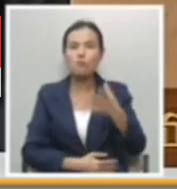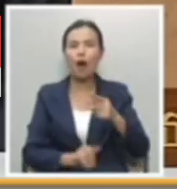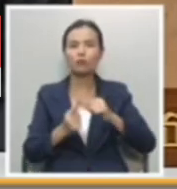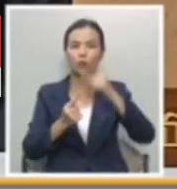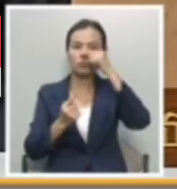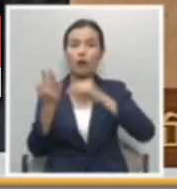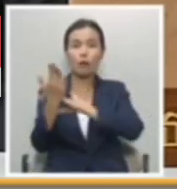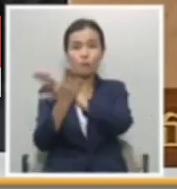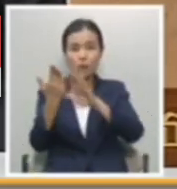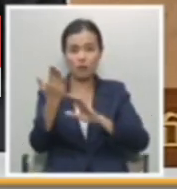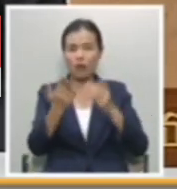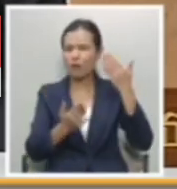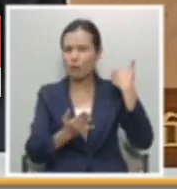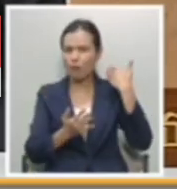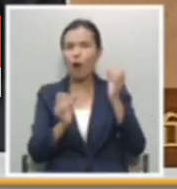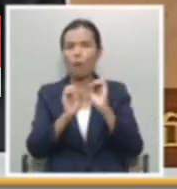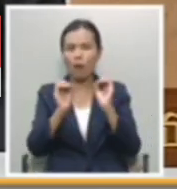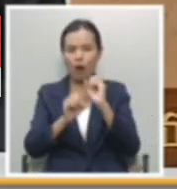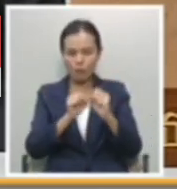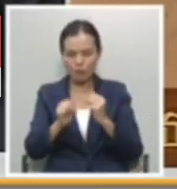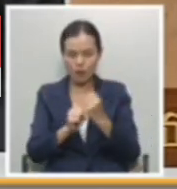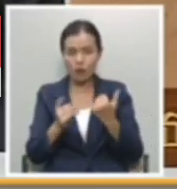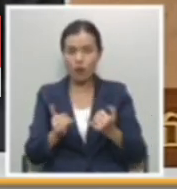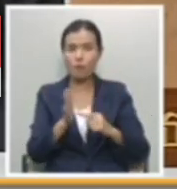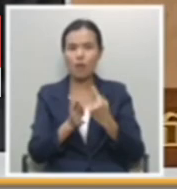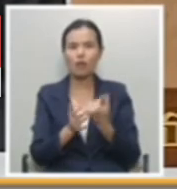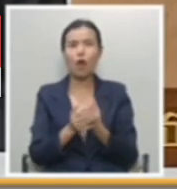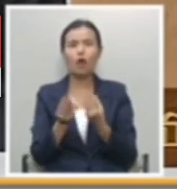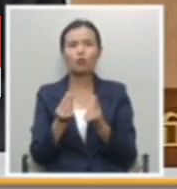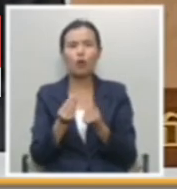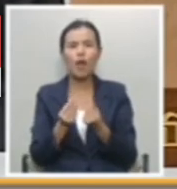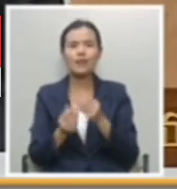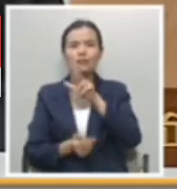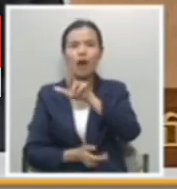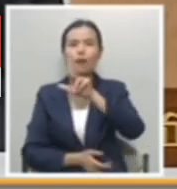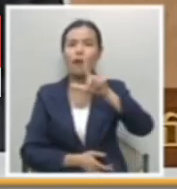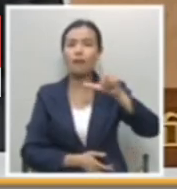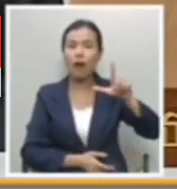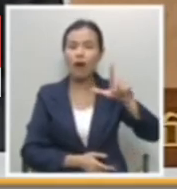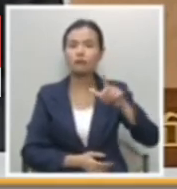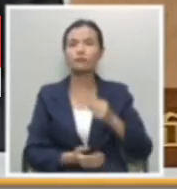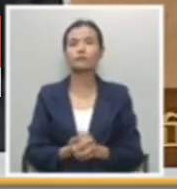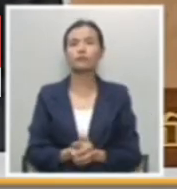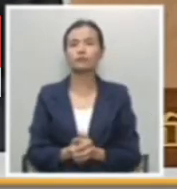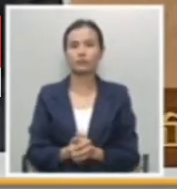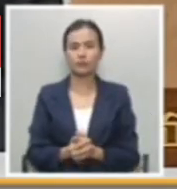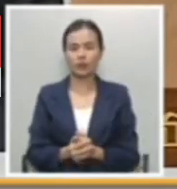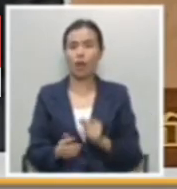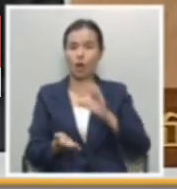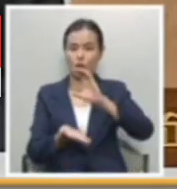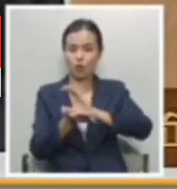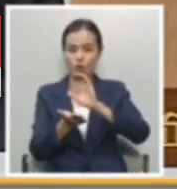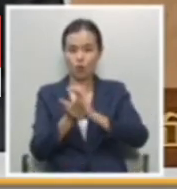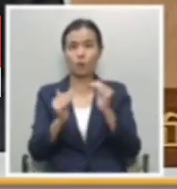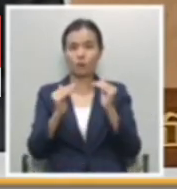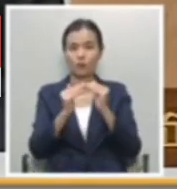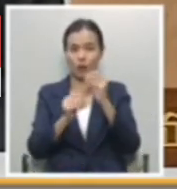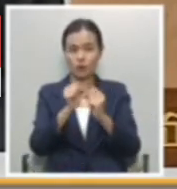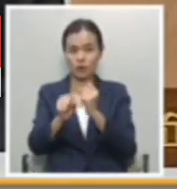ยเคยมีมาถ้ารวมปีนี้ด้วยเนี่ยตัวเลขกลมๆปัดขึ้นก็เกือบ3ล้านล้านบาทเท่ากับงบประมาณแผ่นดิน1ปี